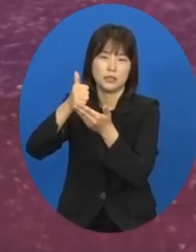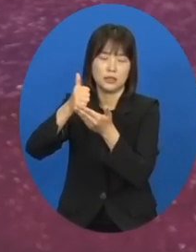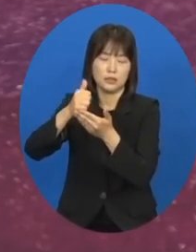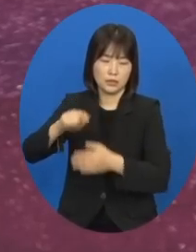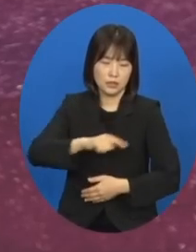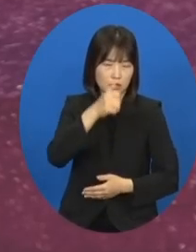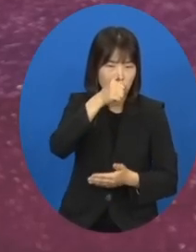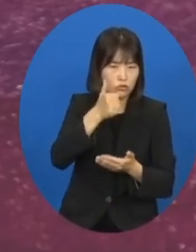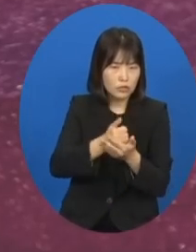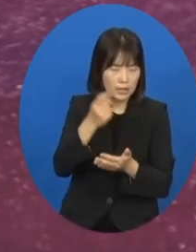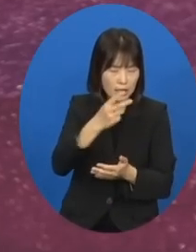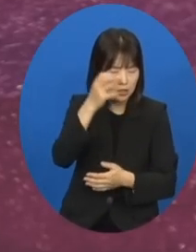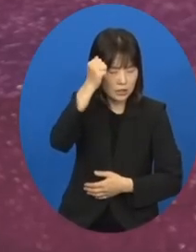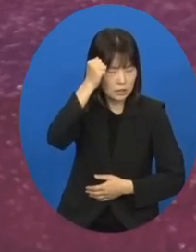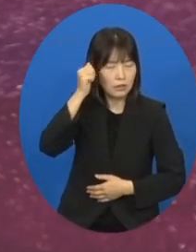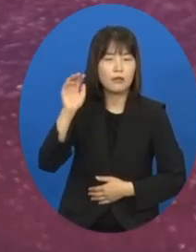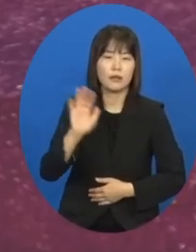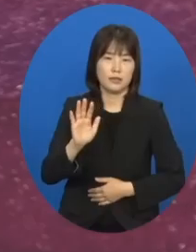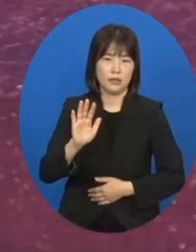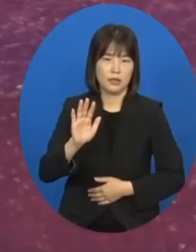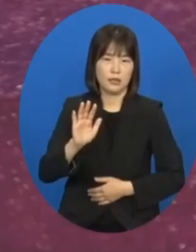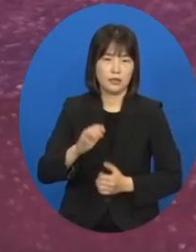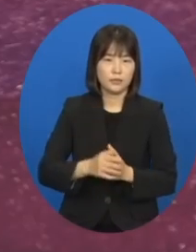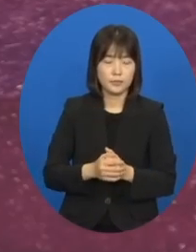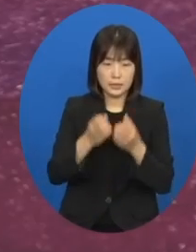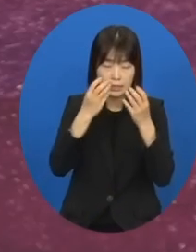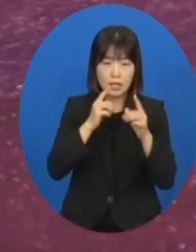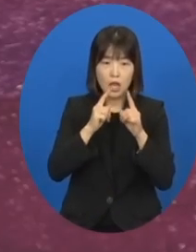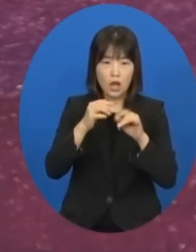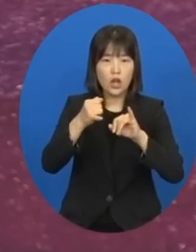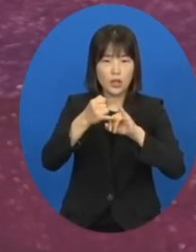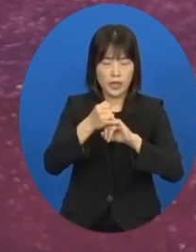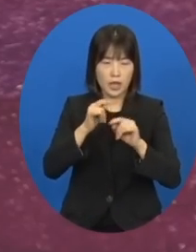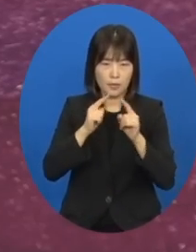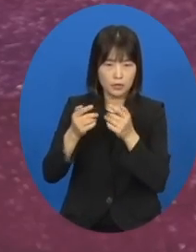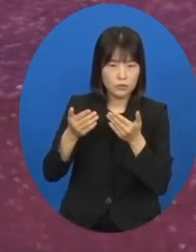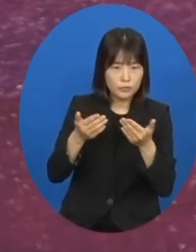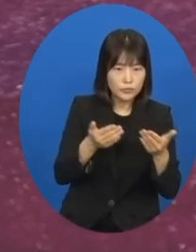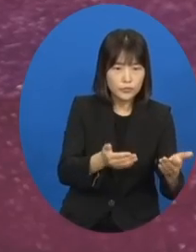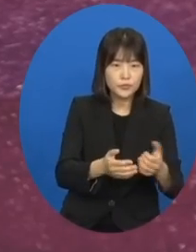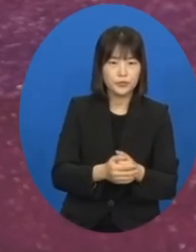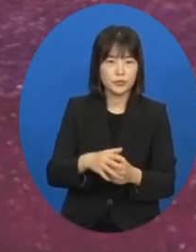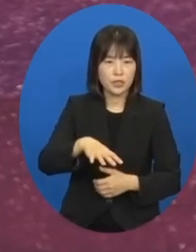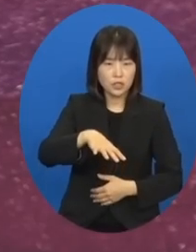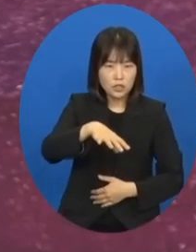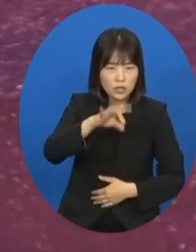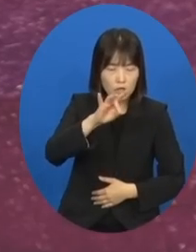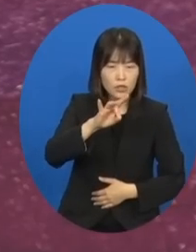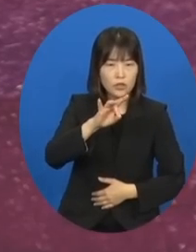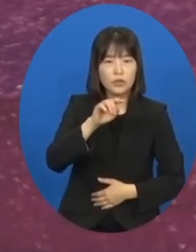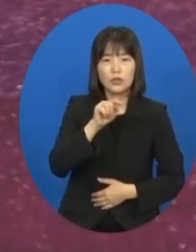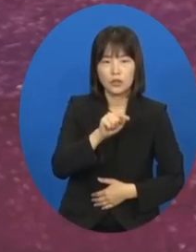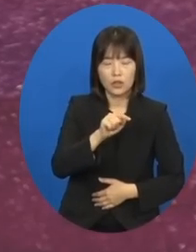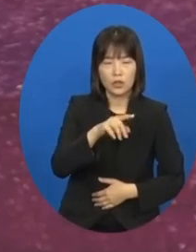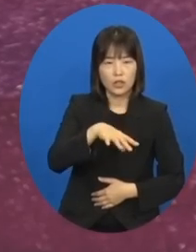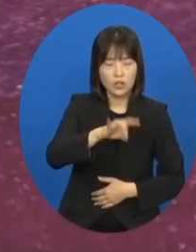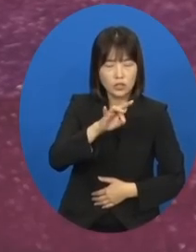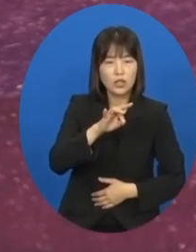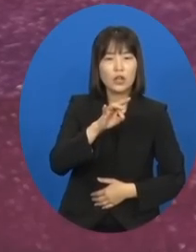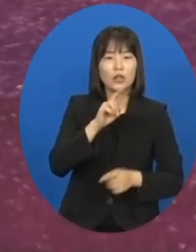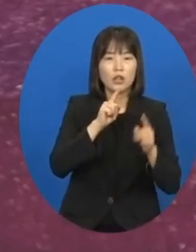아니하리라 하셨느니라 새 언약이라 말씀하셨음에 첫 것 첫 언약